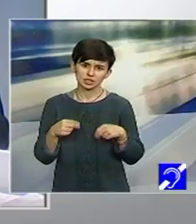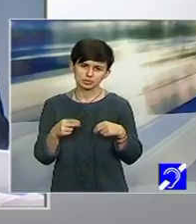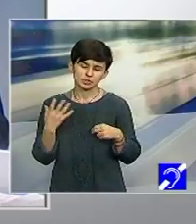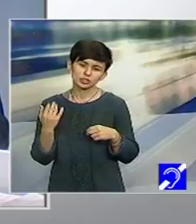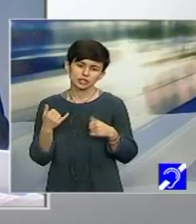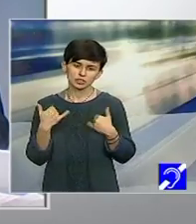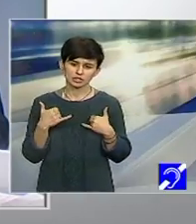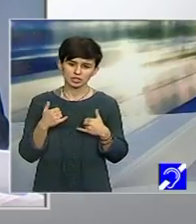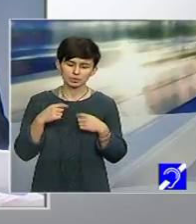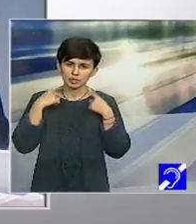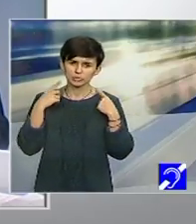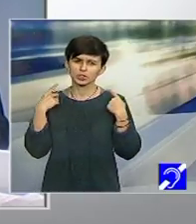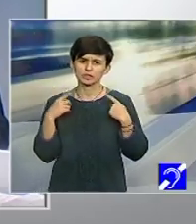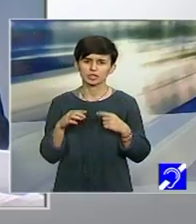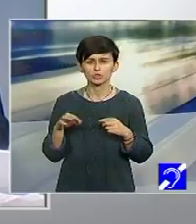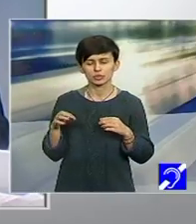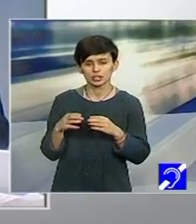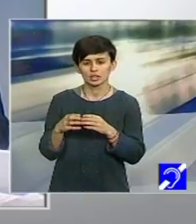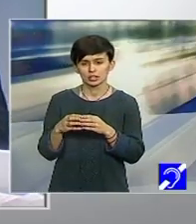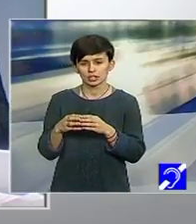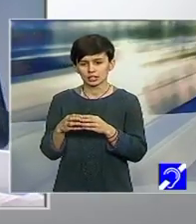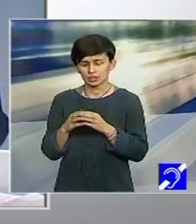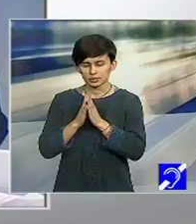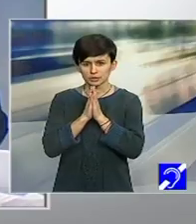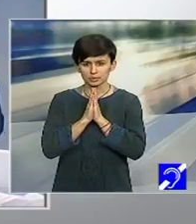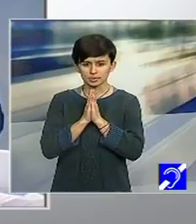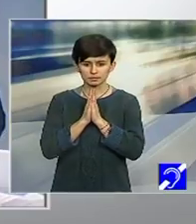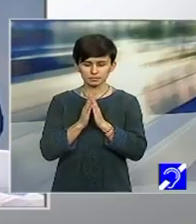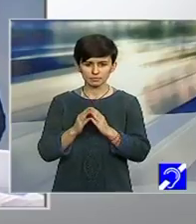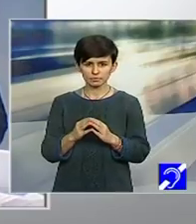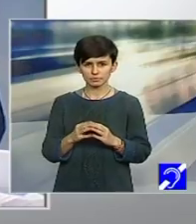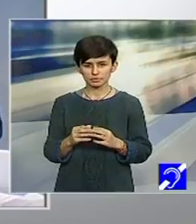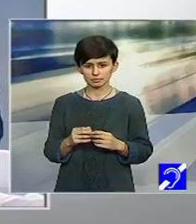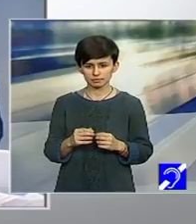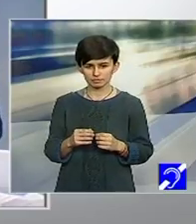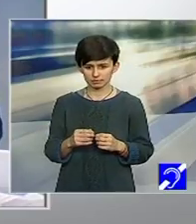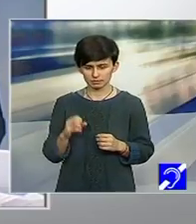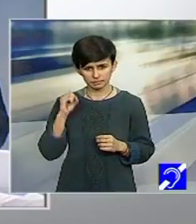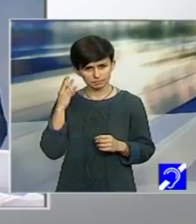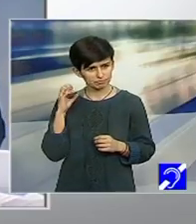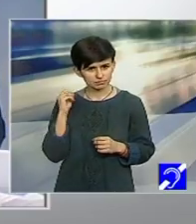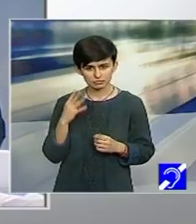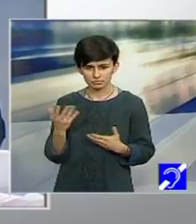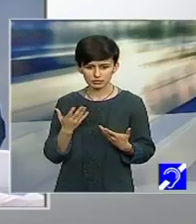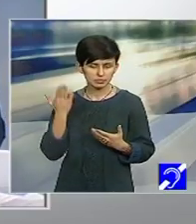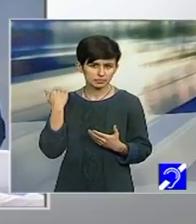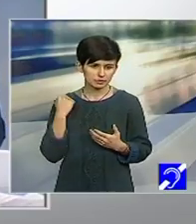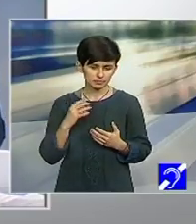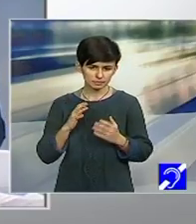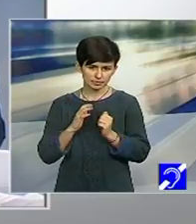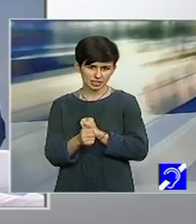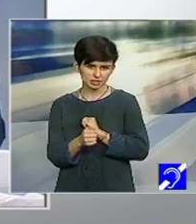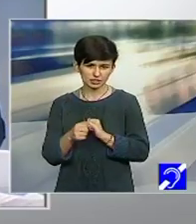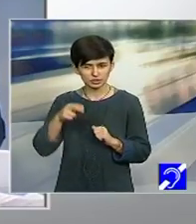cu evrei, dar și cu alte grupuri religioase, etnice, politice, care au fost persecutate de